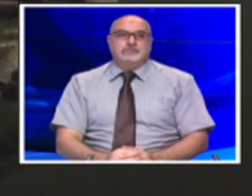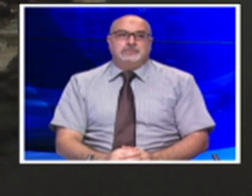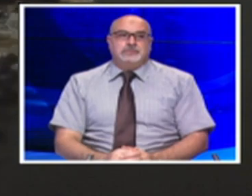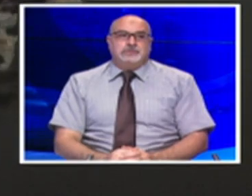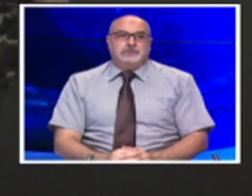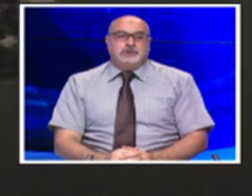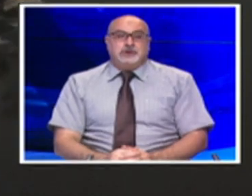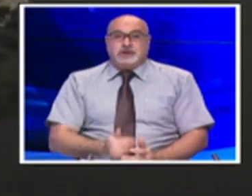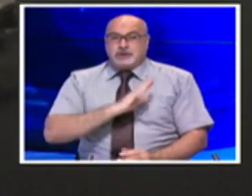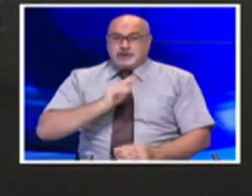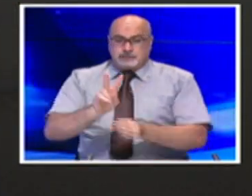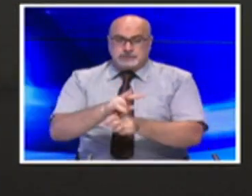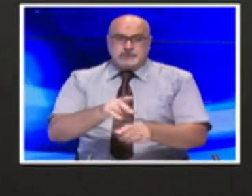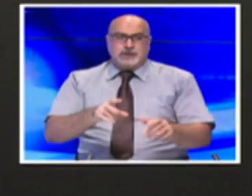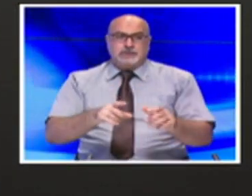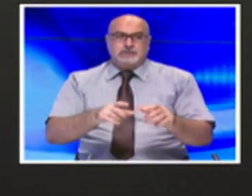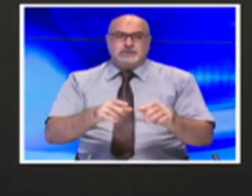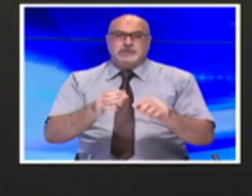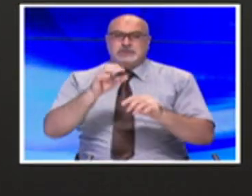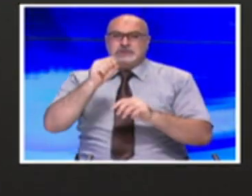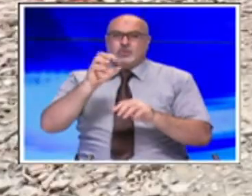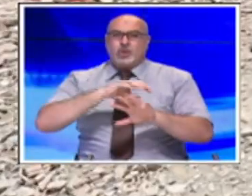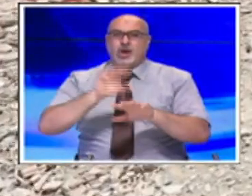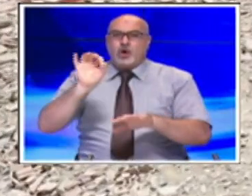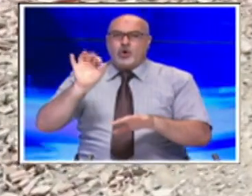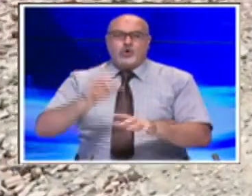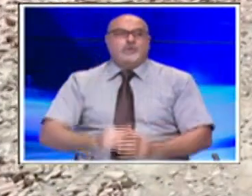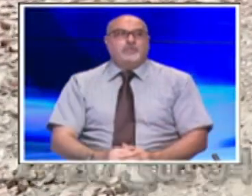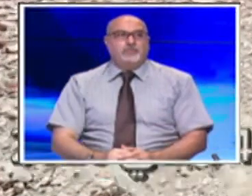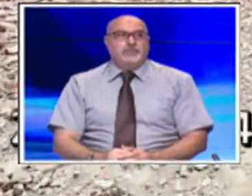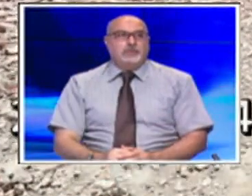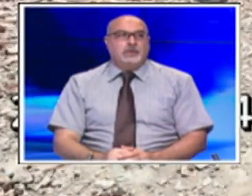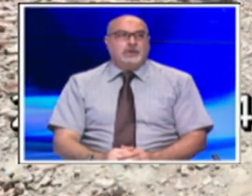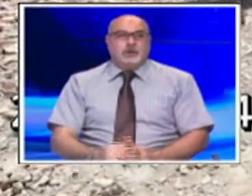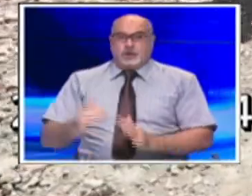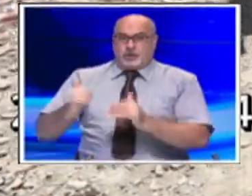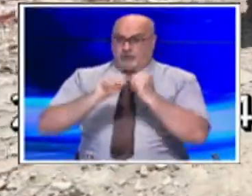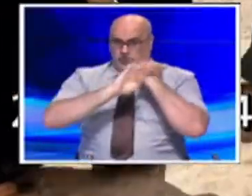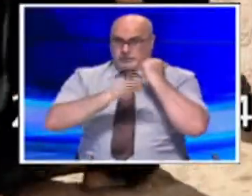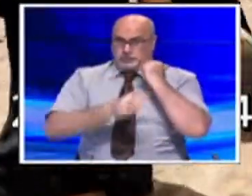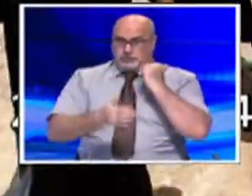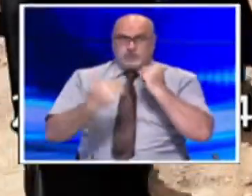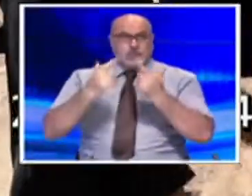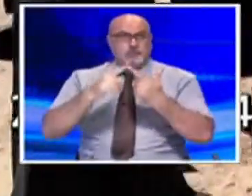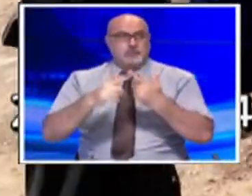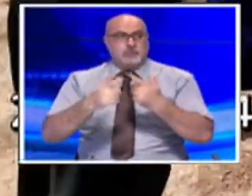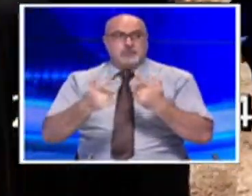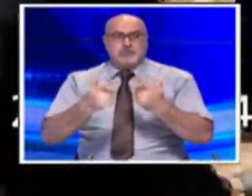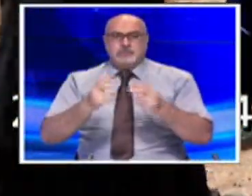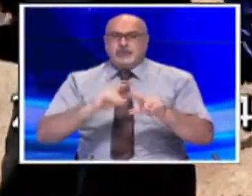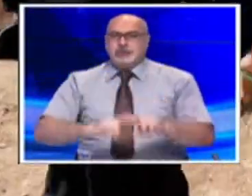آخر زيارة لنا للحي القصديري سيدي الشحمي بولاية وهران تركنا معالم التغيير بادية، إلا